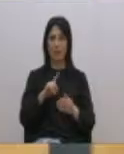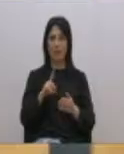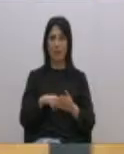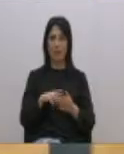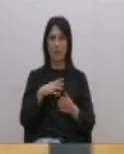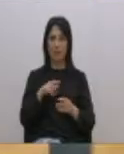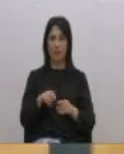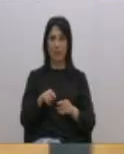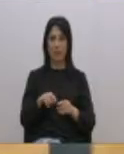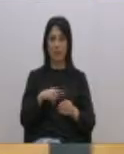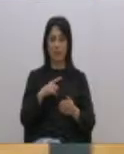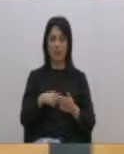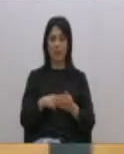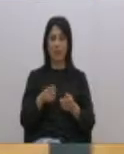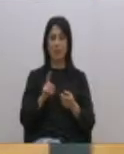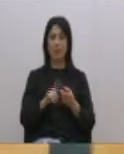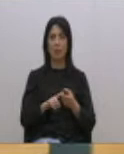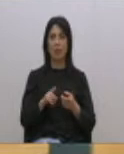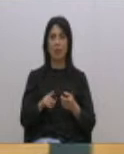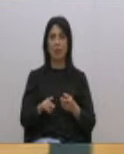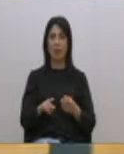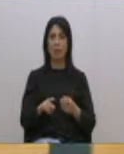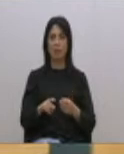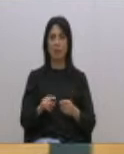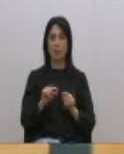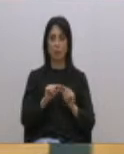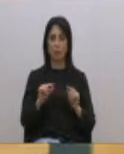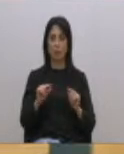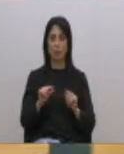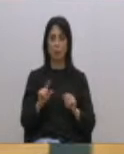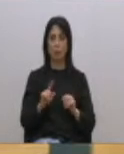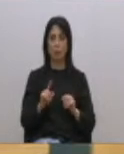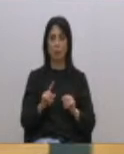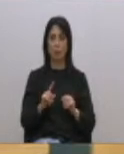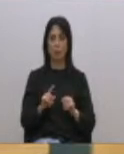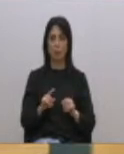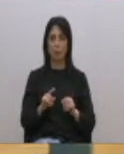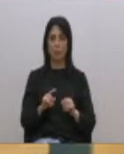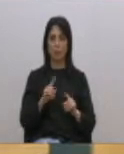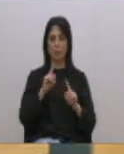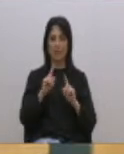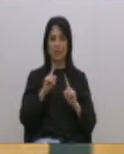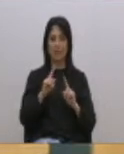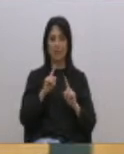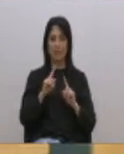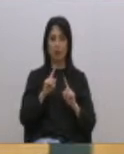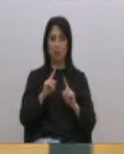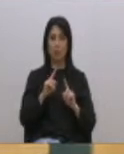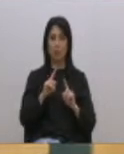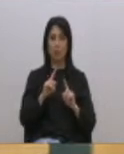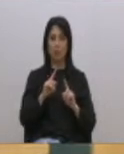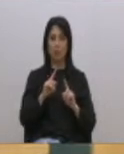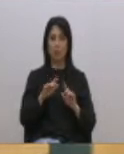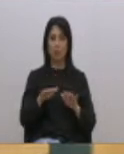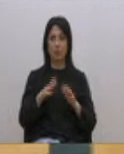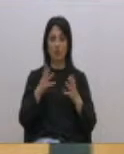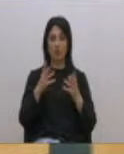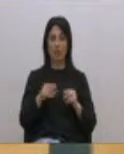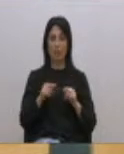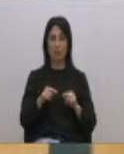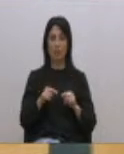საკითხი, აქ საკითხი ეხება ეს მუხლი, რომ სესიის პლენარული სესიის ხდომის